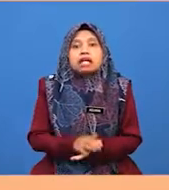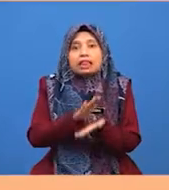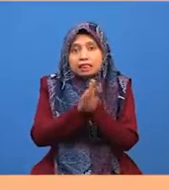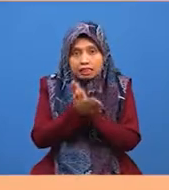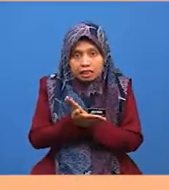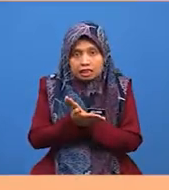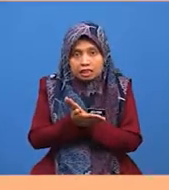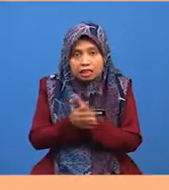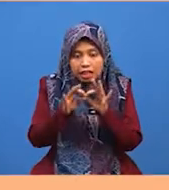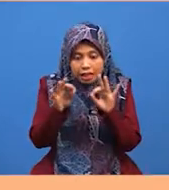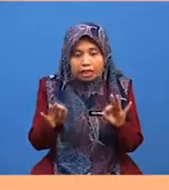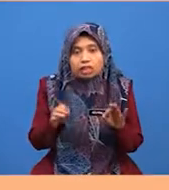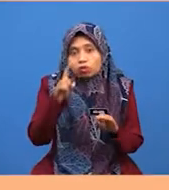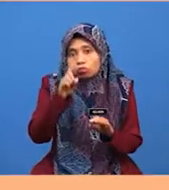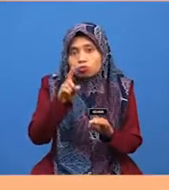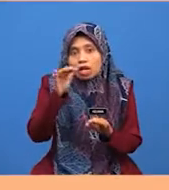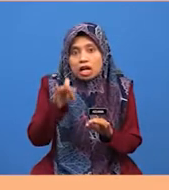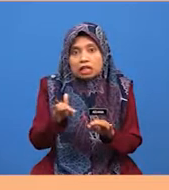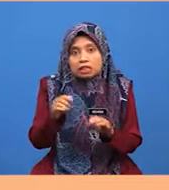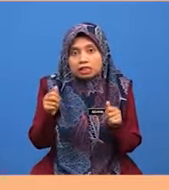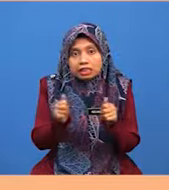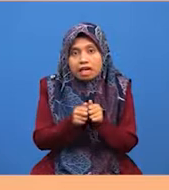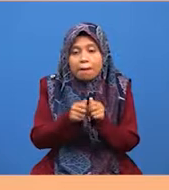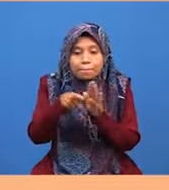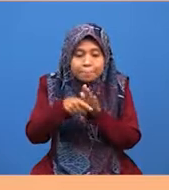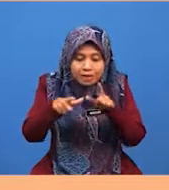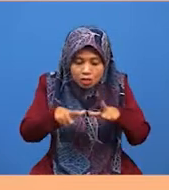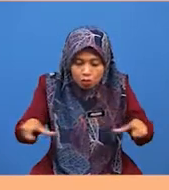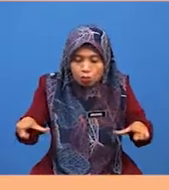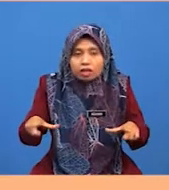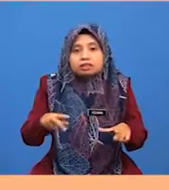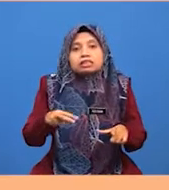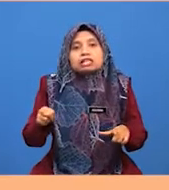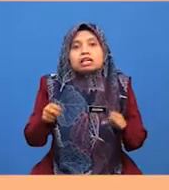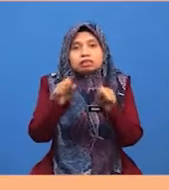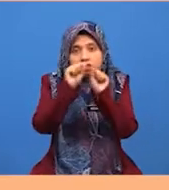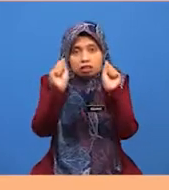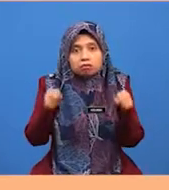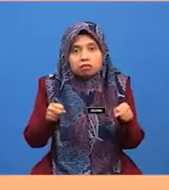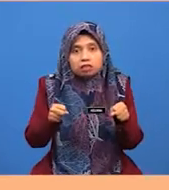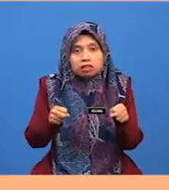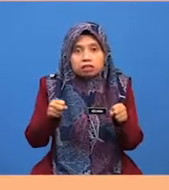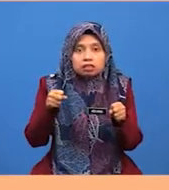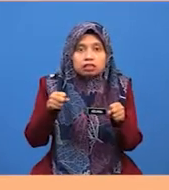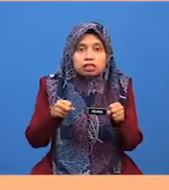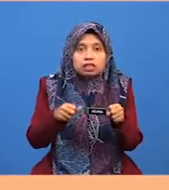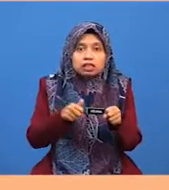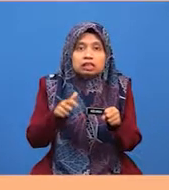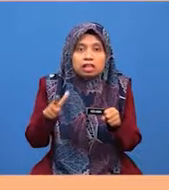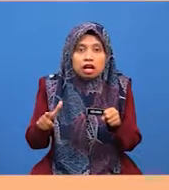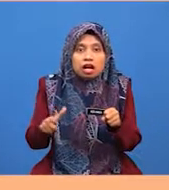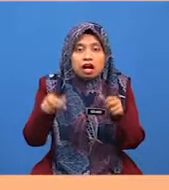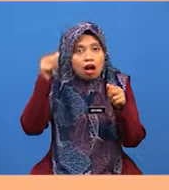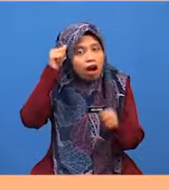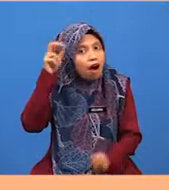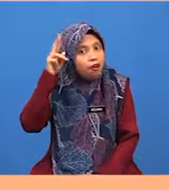Jadi, ayat tunggal dengan perluasan subjek dalam paparan itu ialah